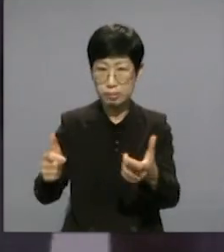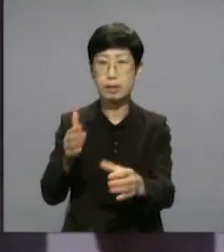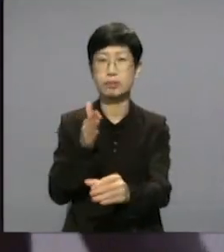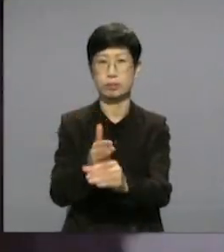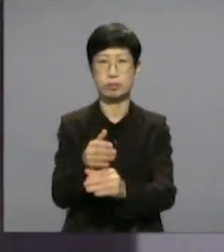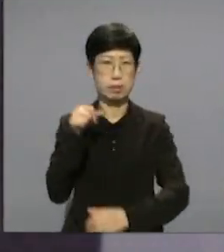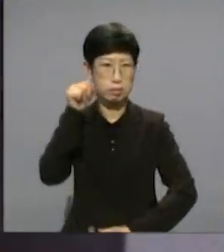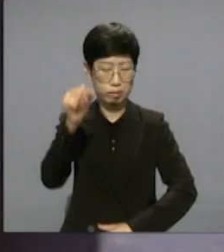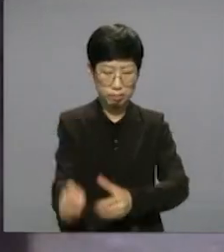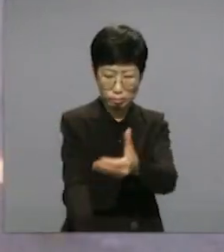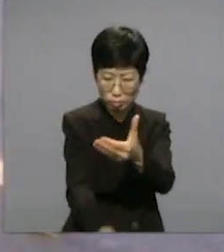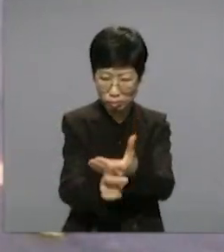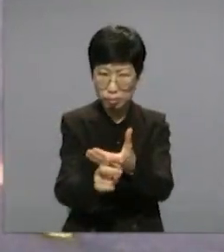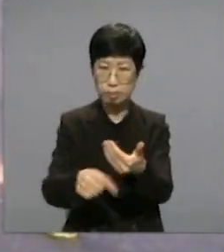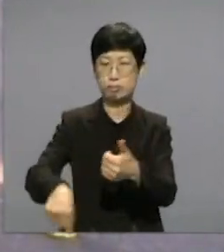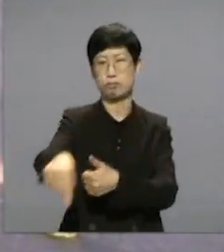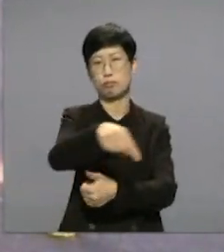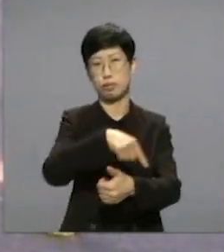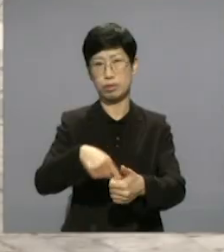불법화하는 분위기도 감지됩니다.